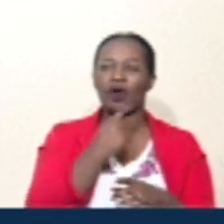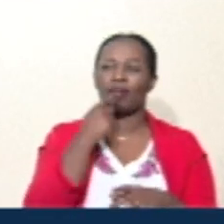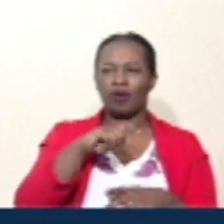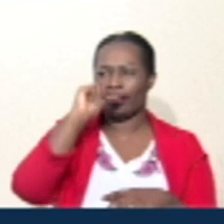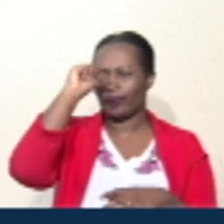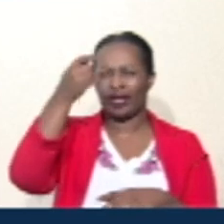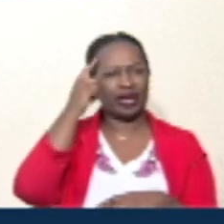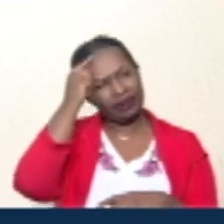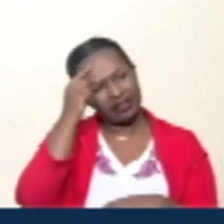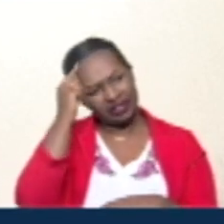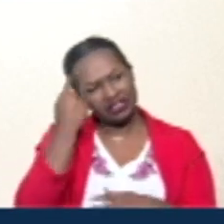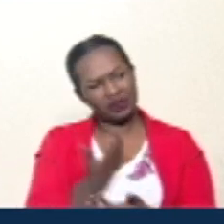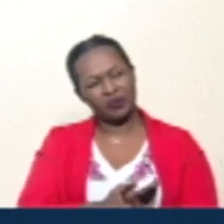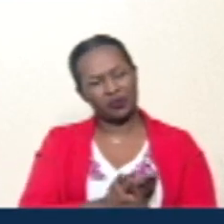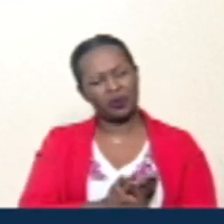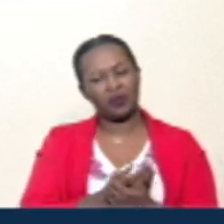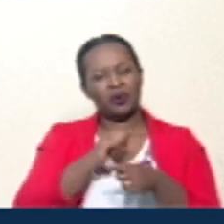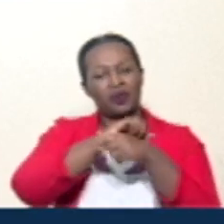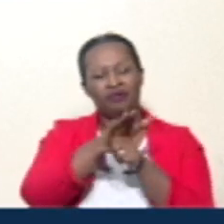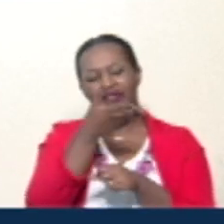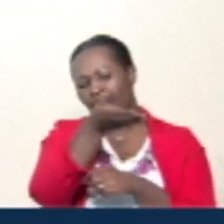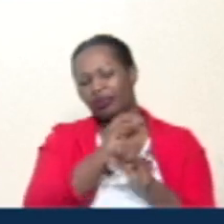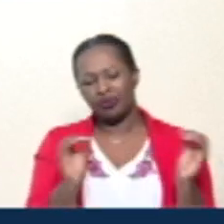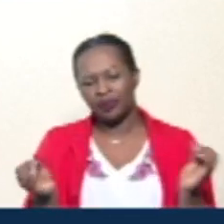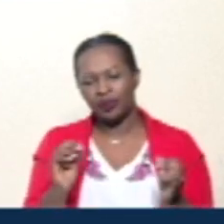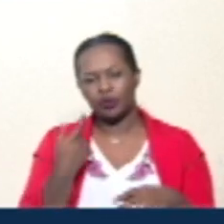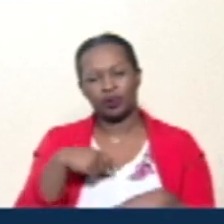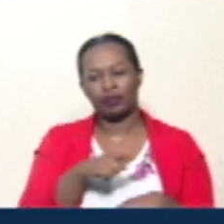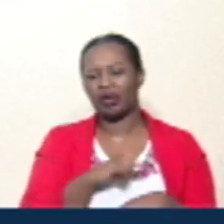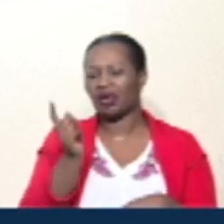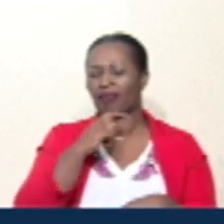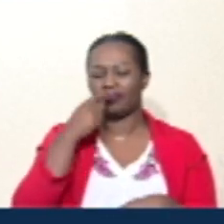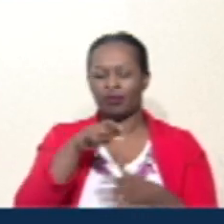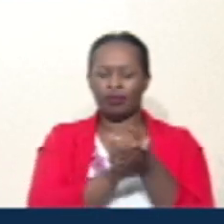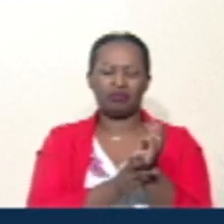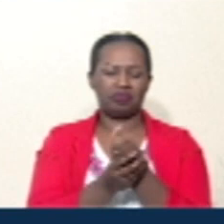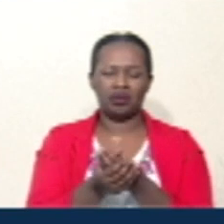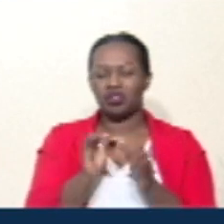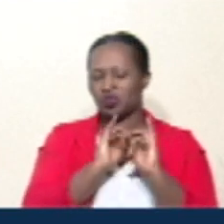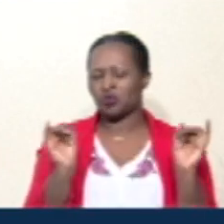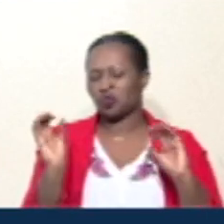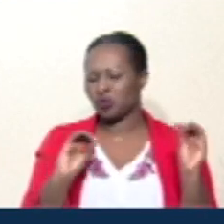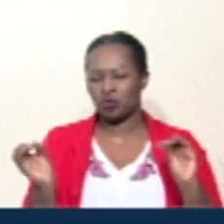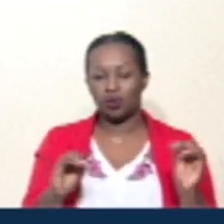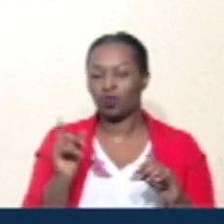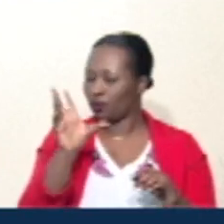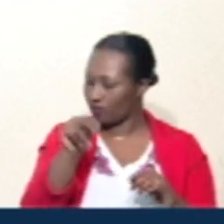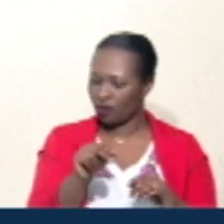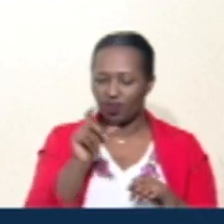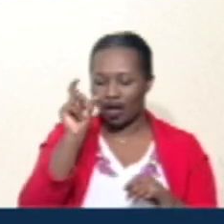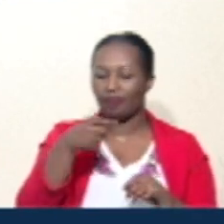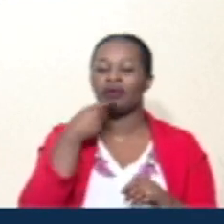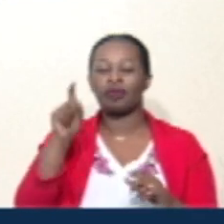ko kuba covid idahari tudakwiriye gukaraba intoki tudakwiriye kugira isuku abantu bakwiriye kubigira